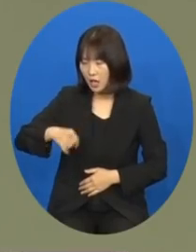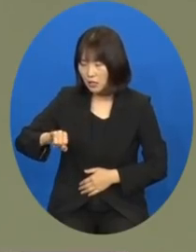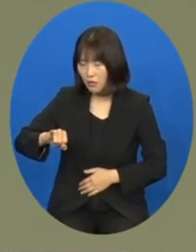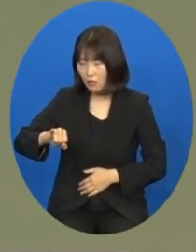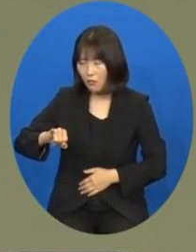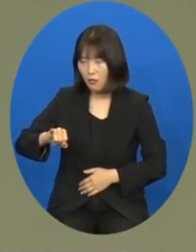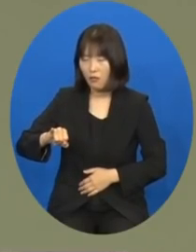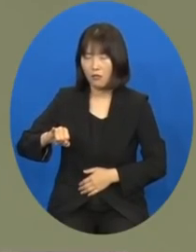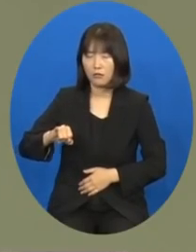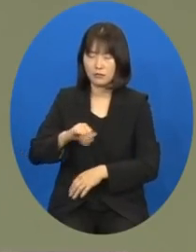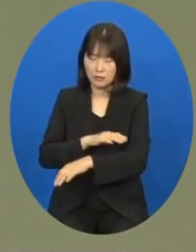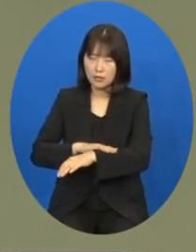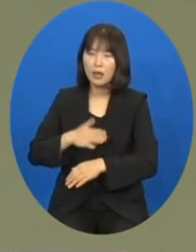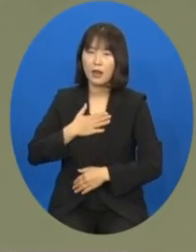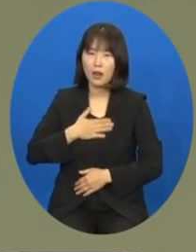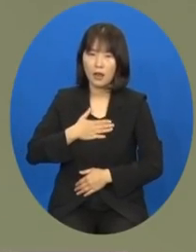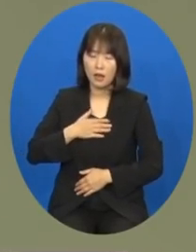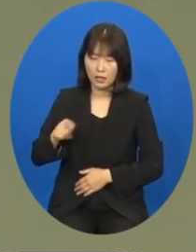정확해